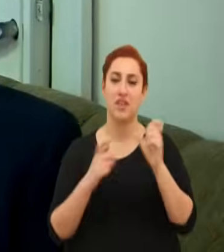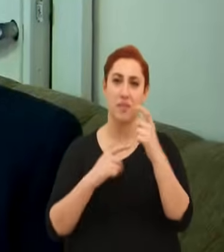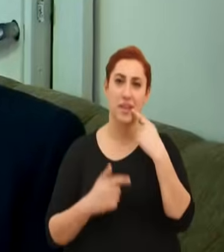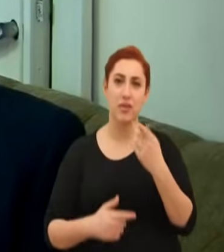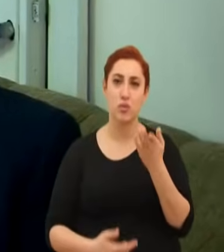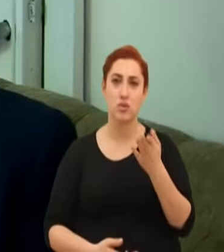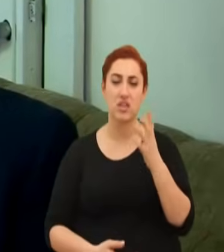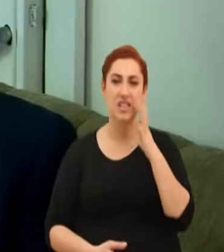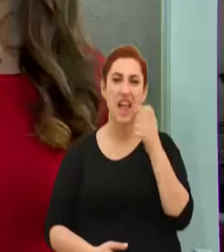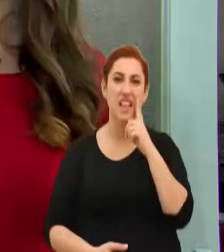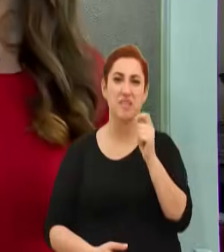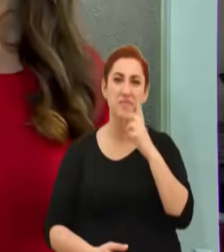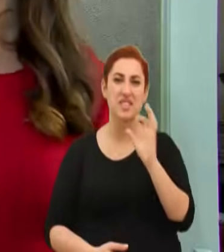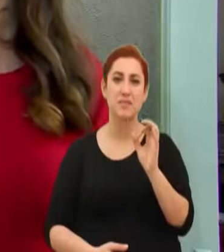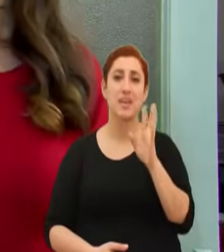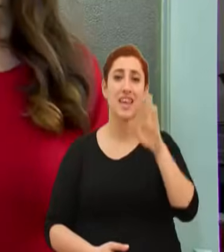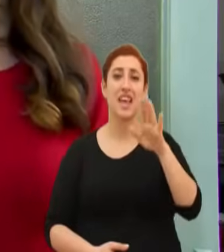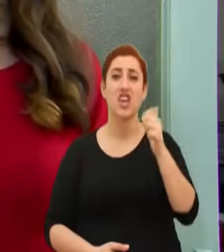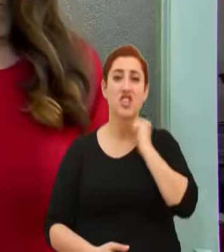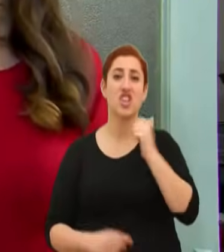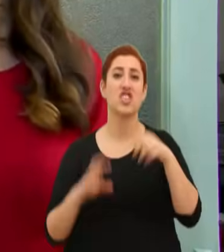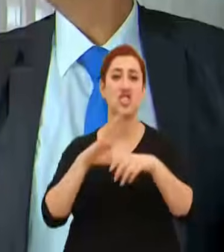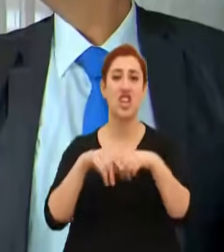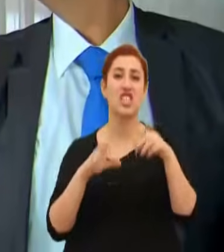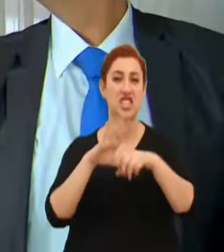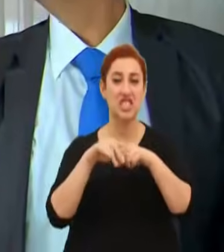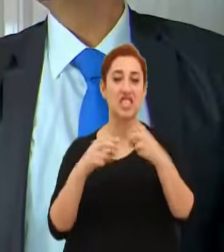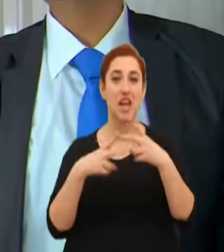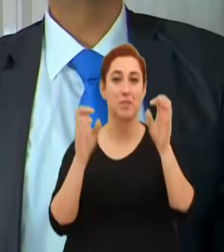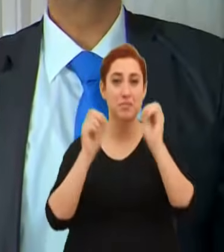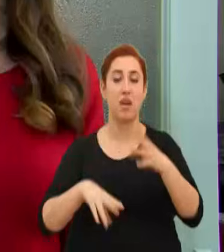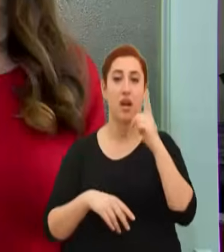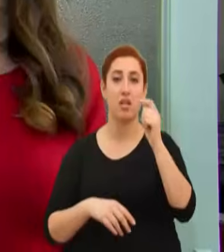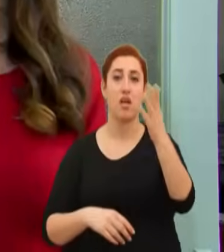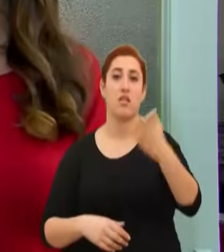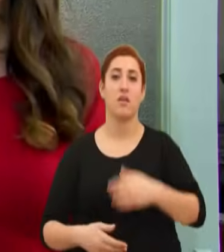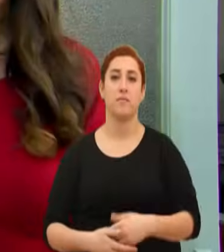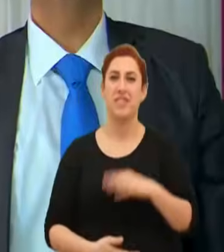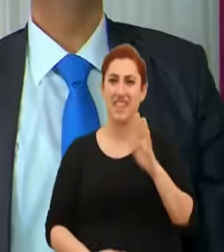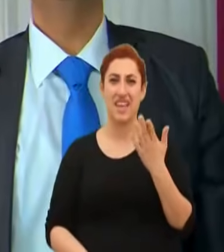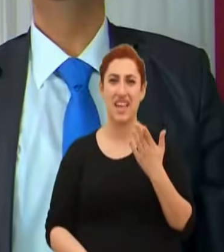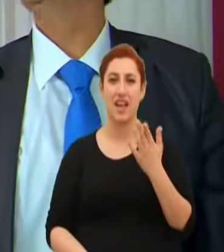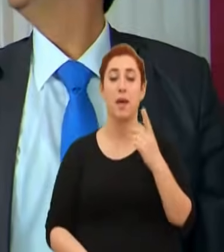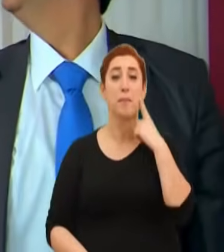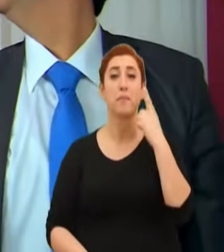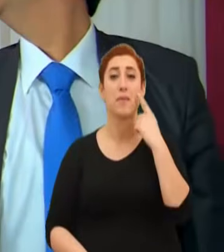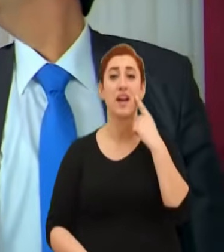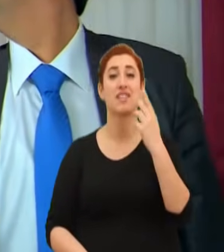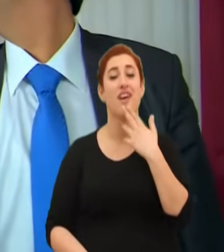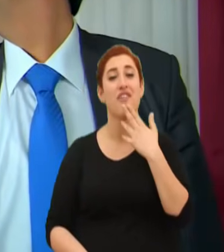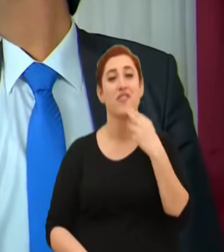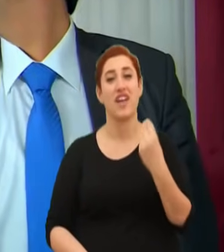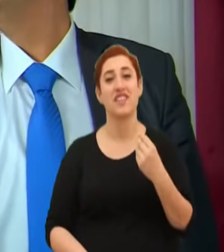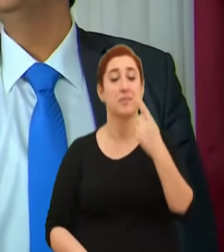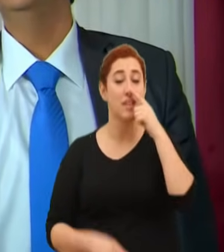ne diyorsun sen? Hangi adam? Ya çantamı çalan hırsızı serbest bırakan adam. Ne? Bakın